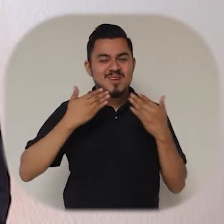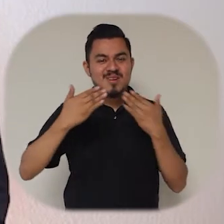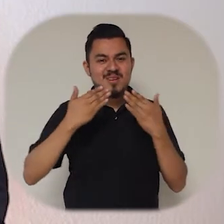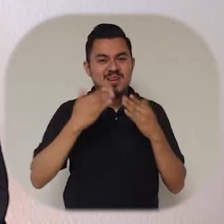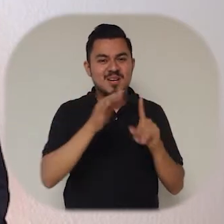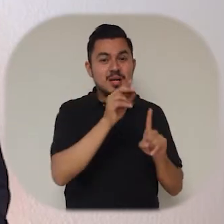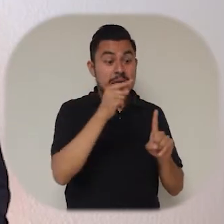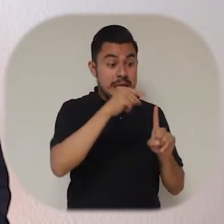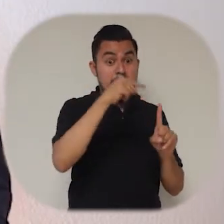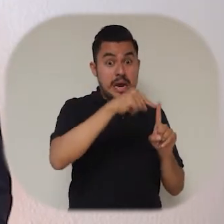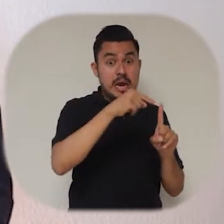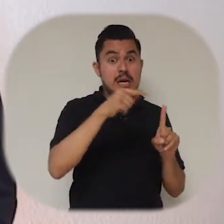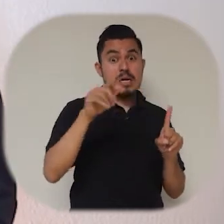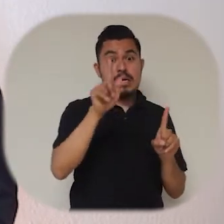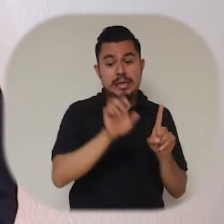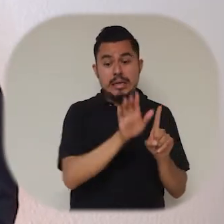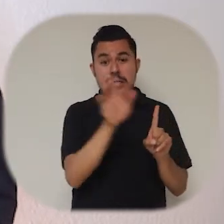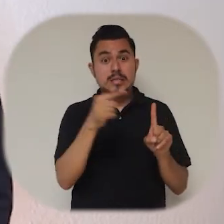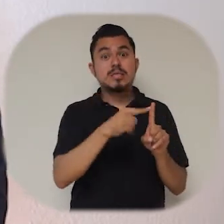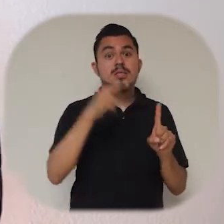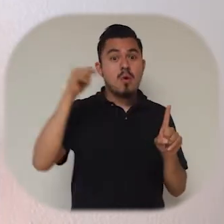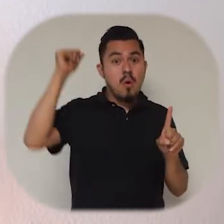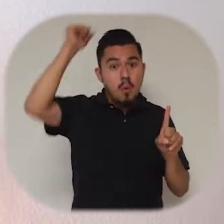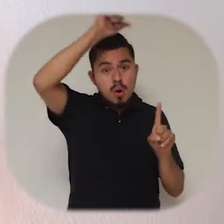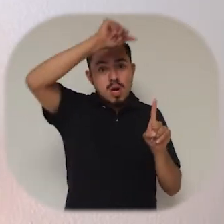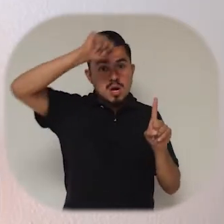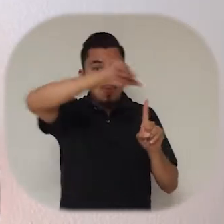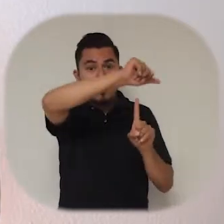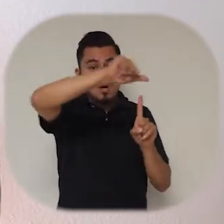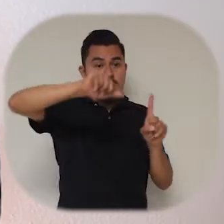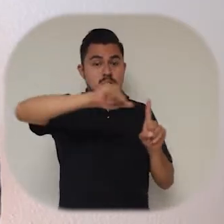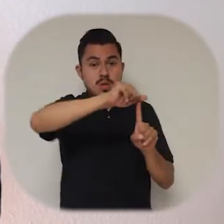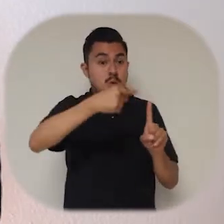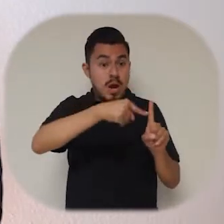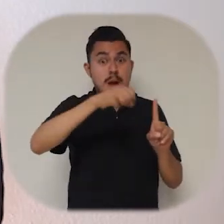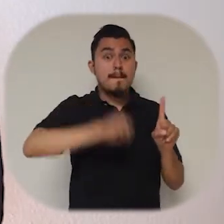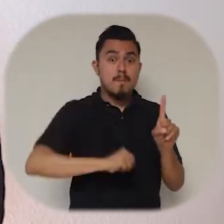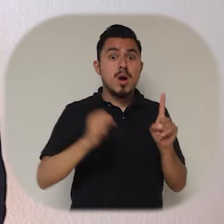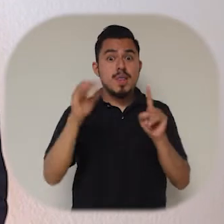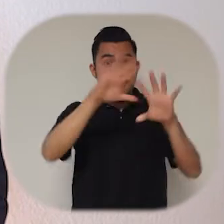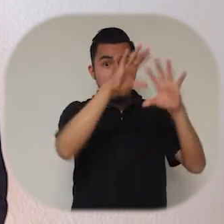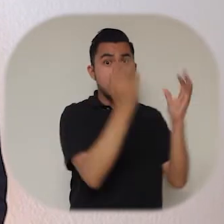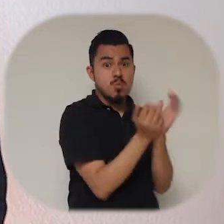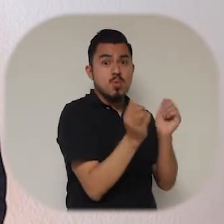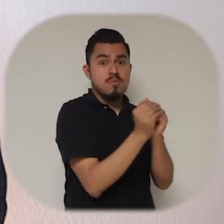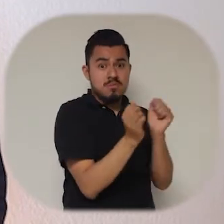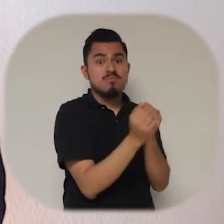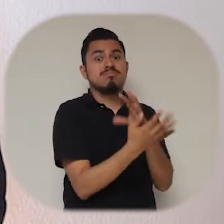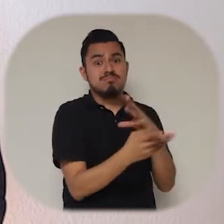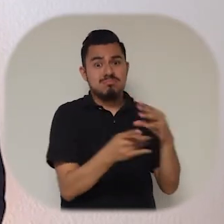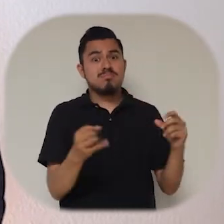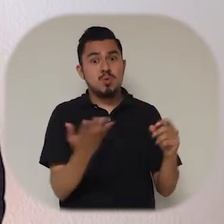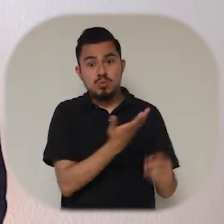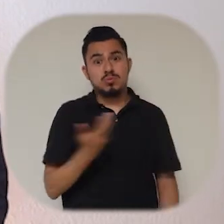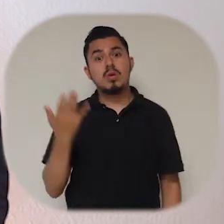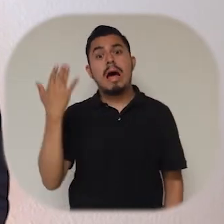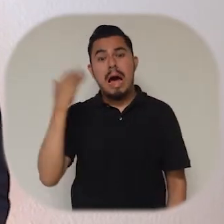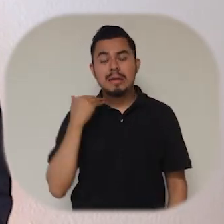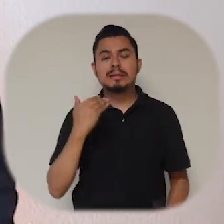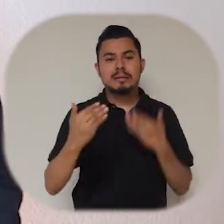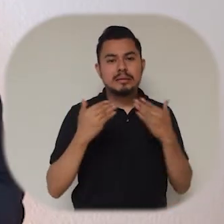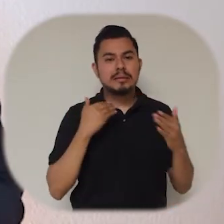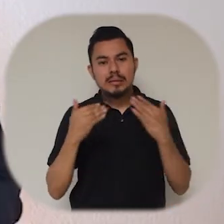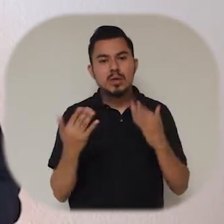있는 분이라고 말씀을 먼저 드렸고, 예수님이 바로 그 그리스도이심을 말씀을 드렸습니다.